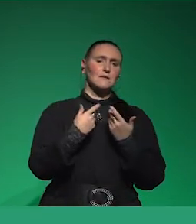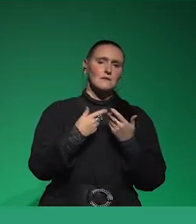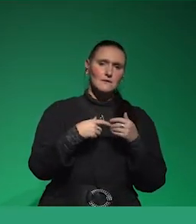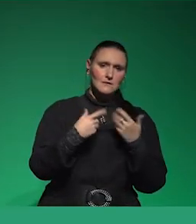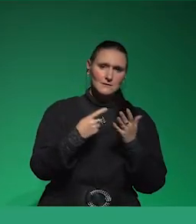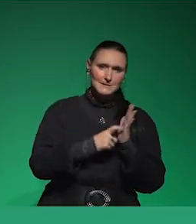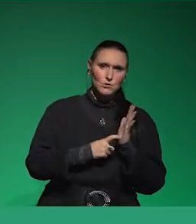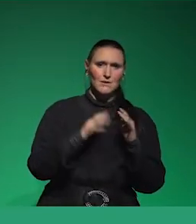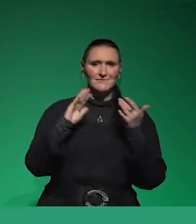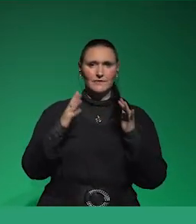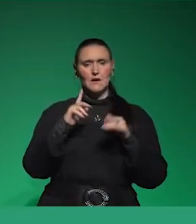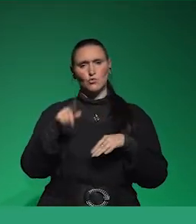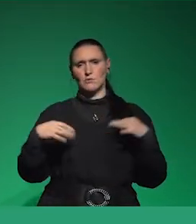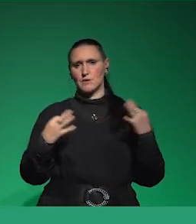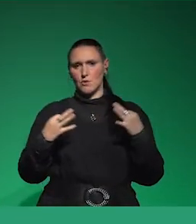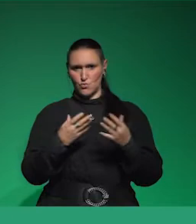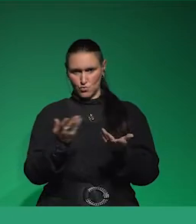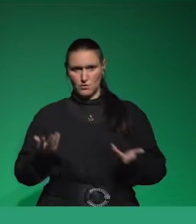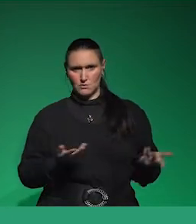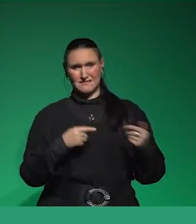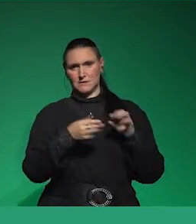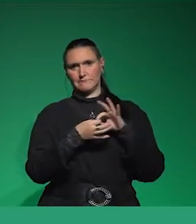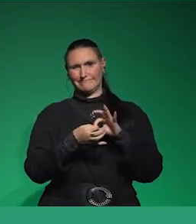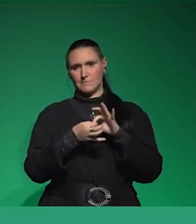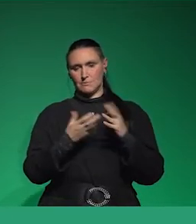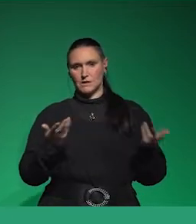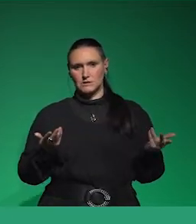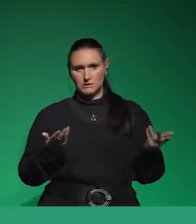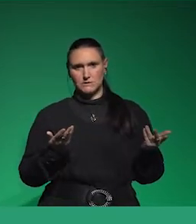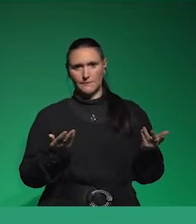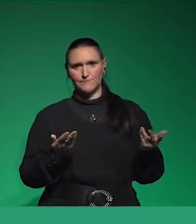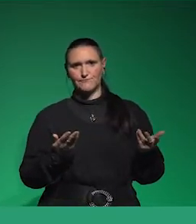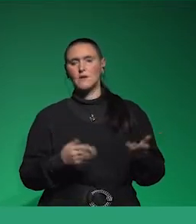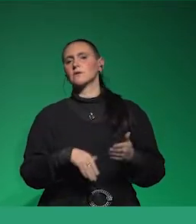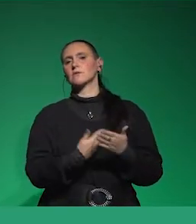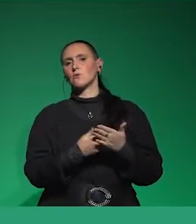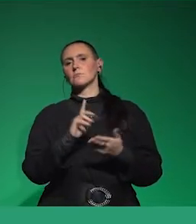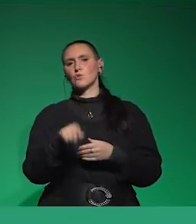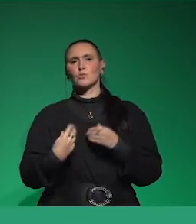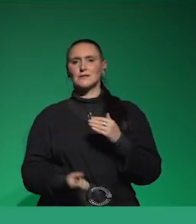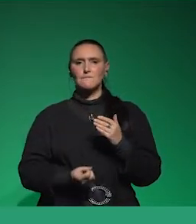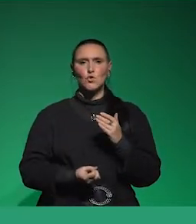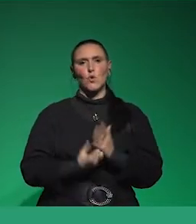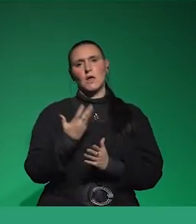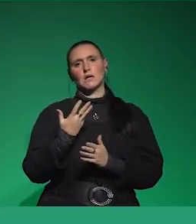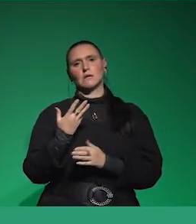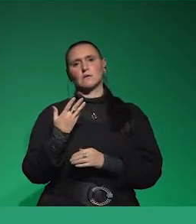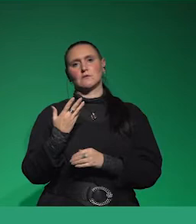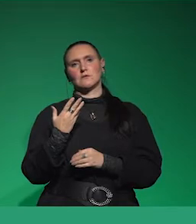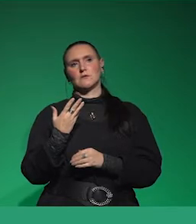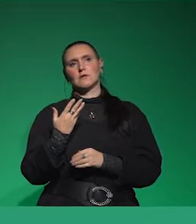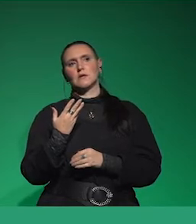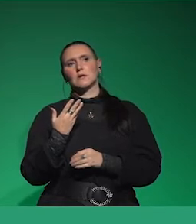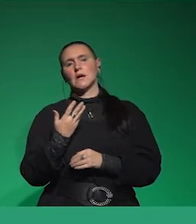Wetterbedingungen, davon hängen wir natürlich auch ab, deswegen pflanzen wir häufig im Frühling, also im Herbst, aber